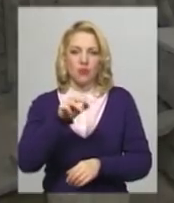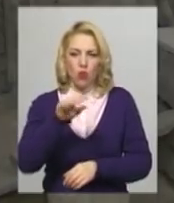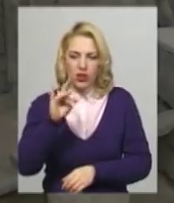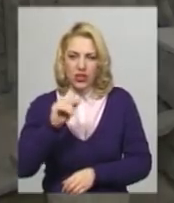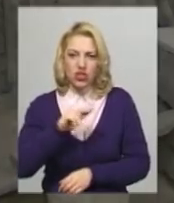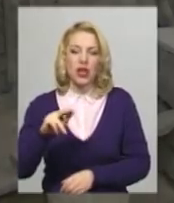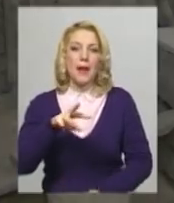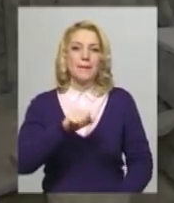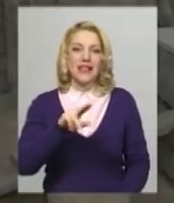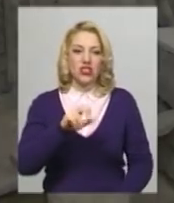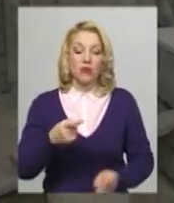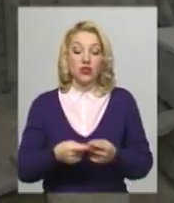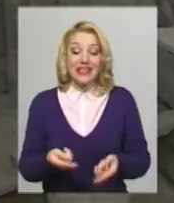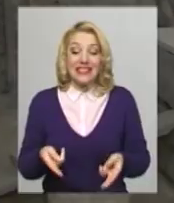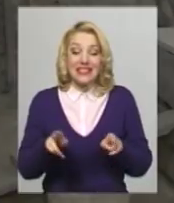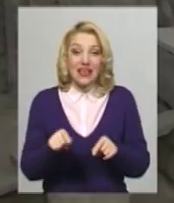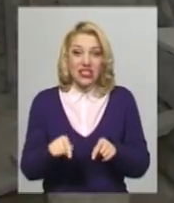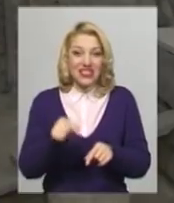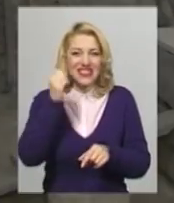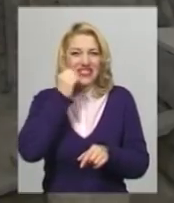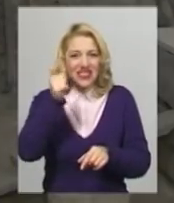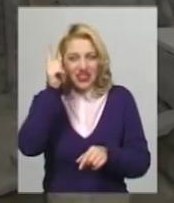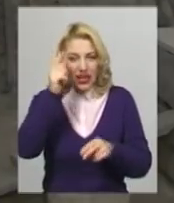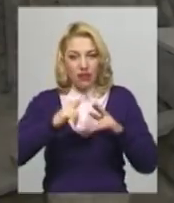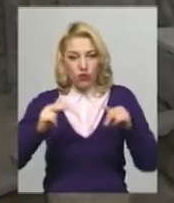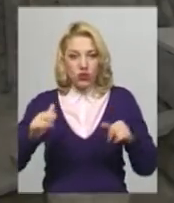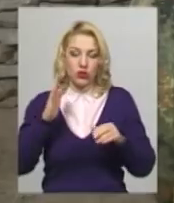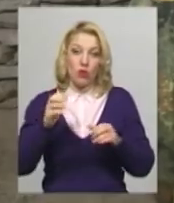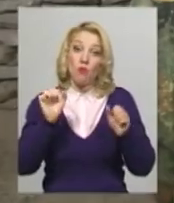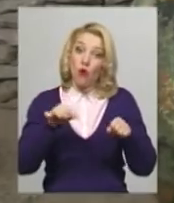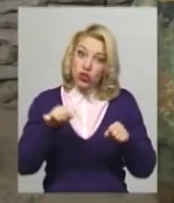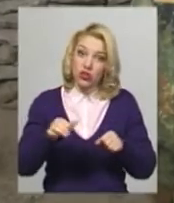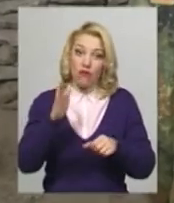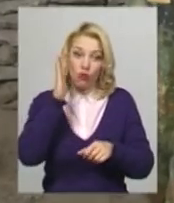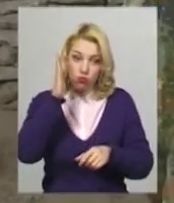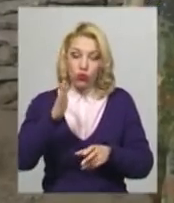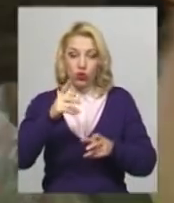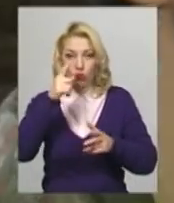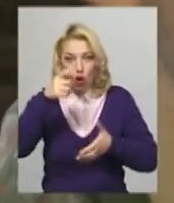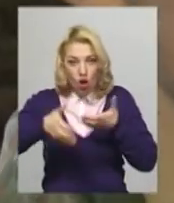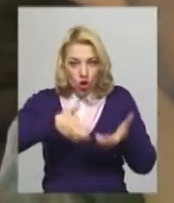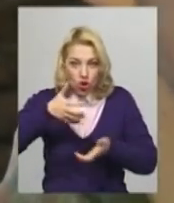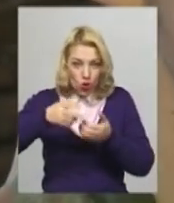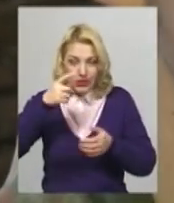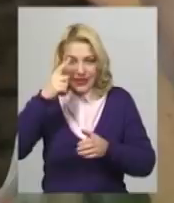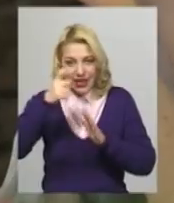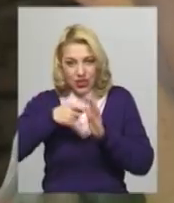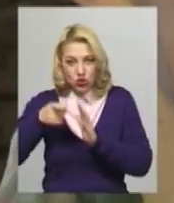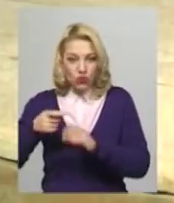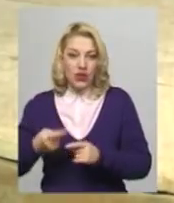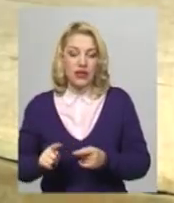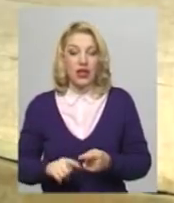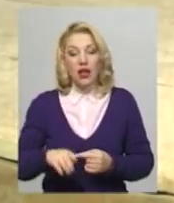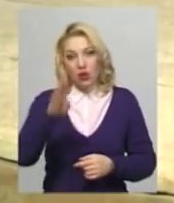Саме залишки цієї фортеці, можливо, ми і будемо досліджувати. Археолог Антон Барановський – киянин. У Меджибужі працює